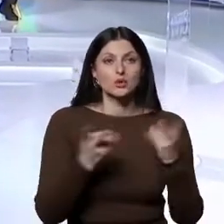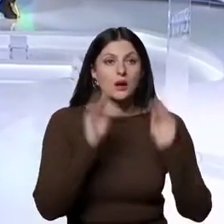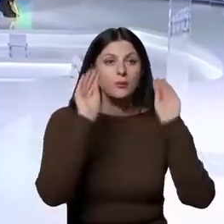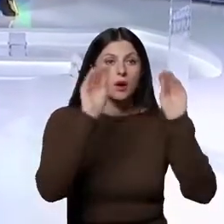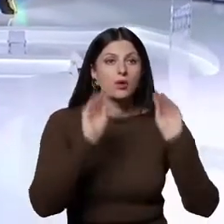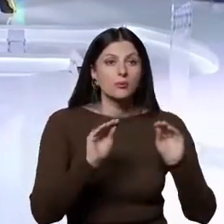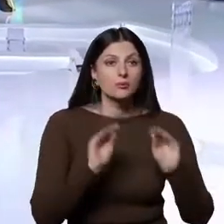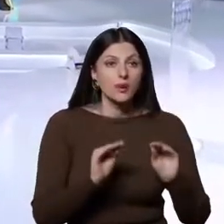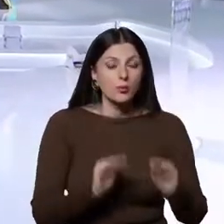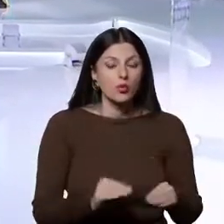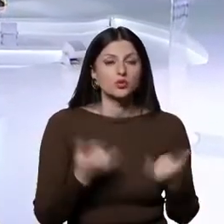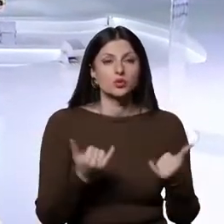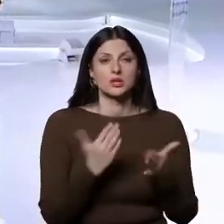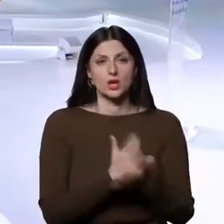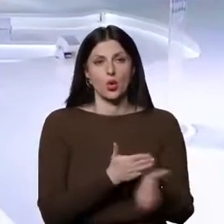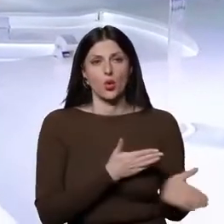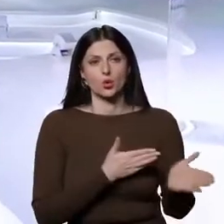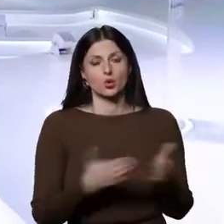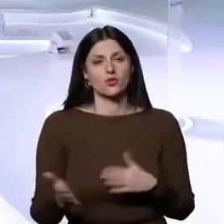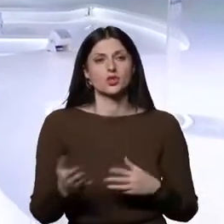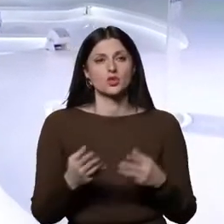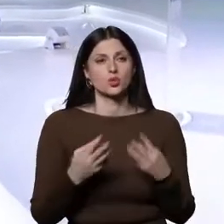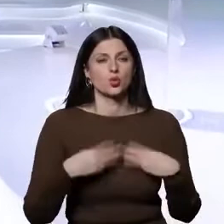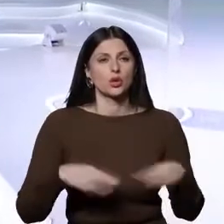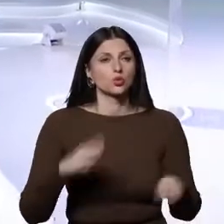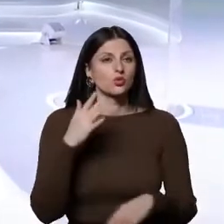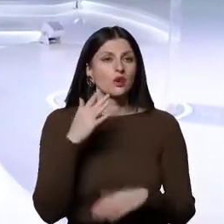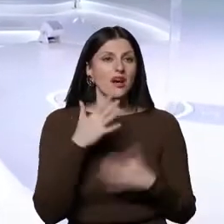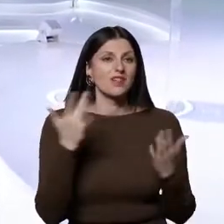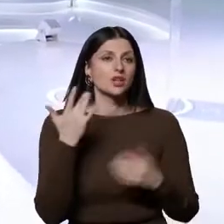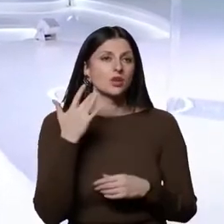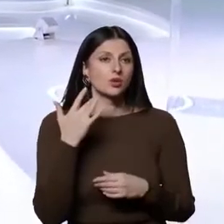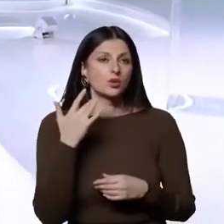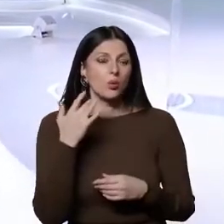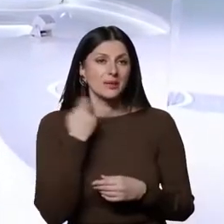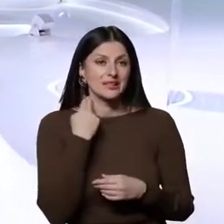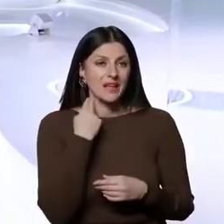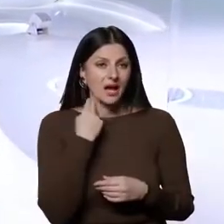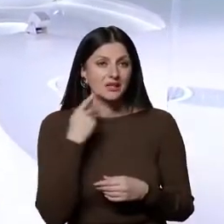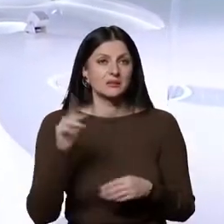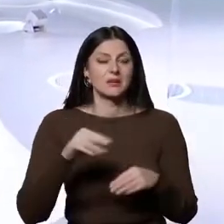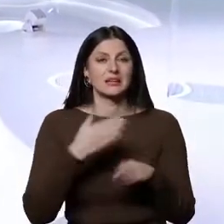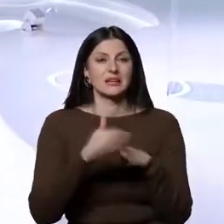сьогодні готовність уряду Великобританії дати нам кредит 2 мільярда